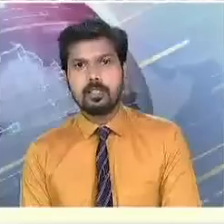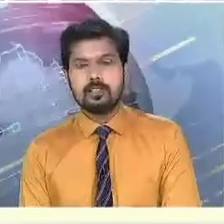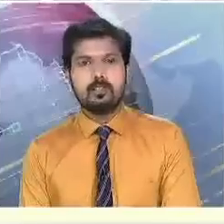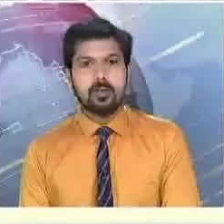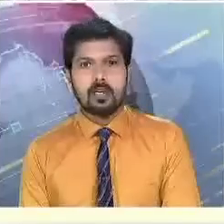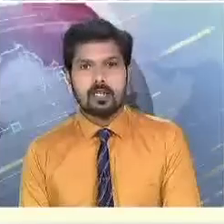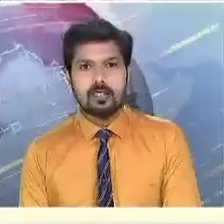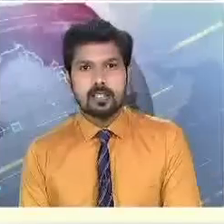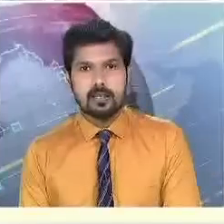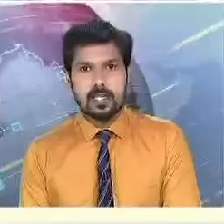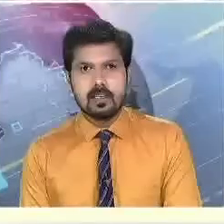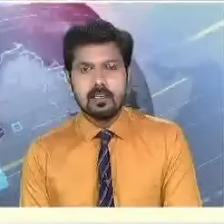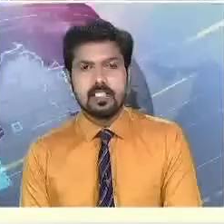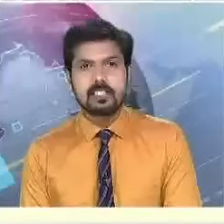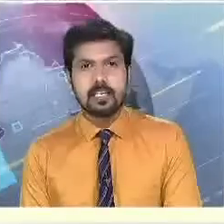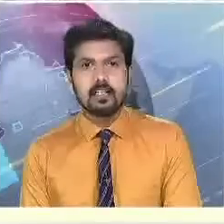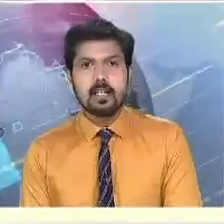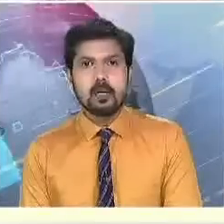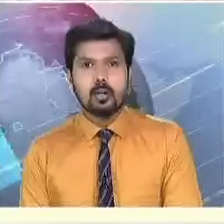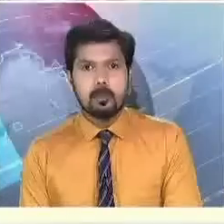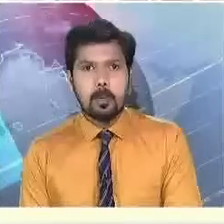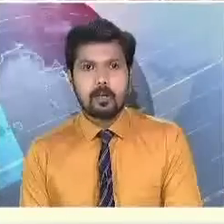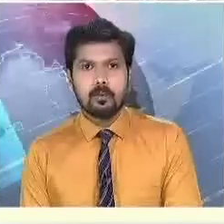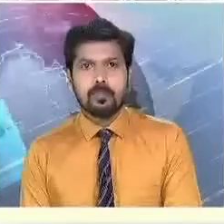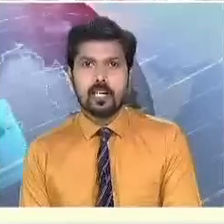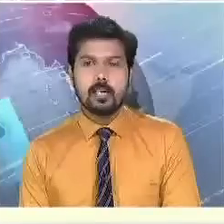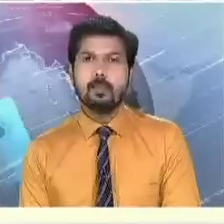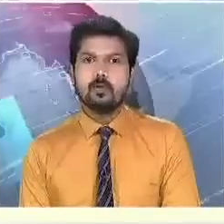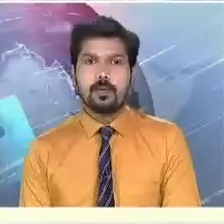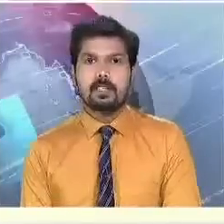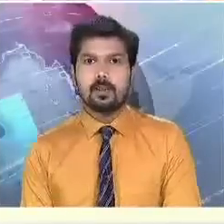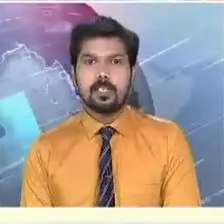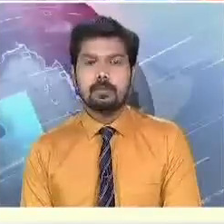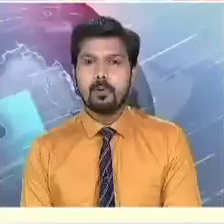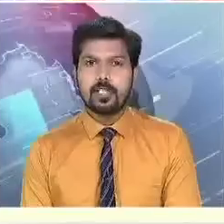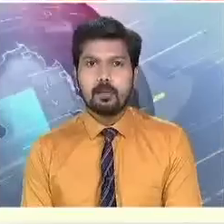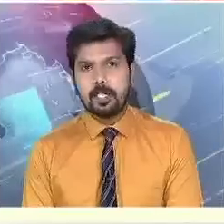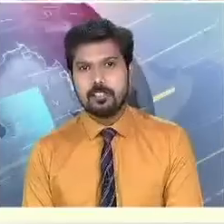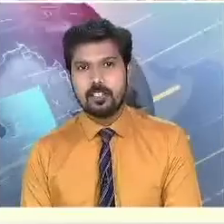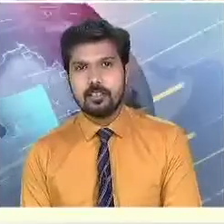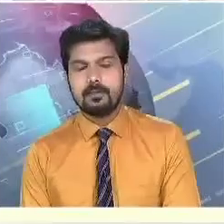கொண்டுள்ளது. ஜோர்டான் நாட்டைச் சேர்ந்த வீரர்கள் நெற்றியில் குங்குமப்பட்டும் தலையில் பூவும் வைத்துக் கொண்டு